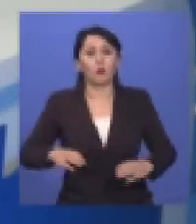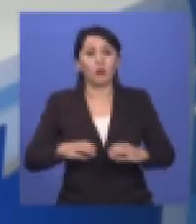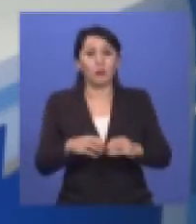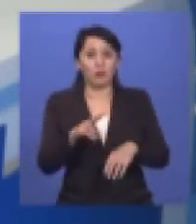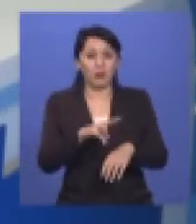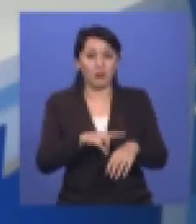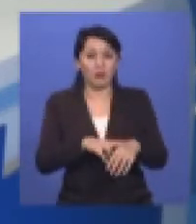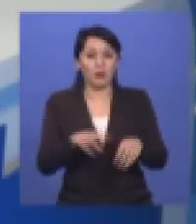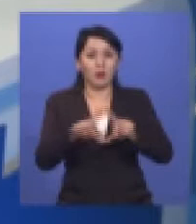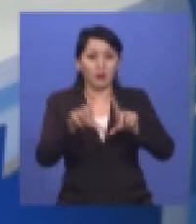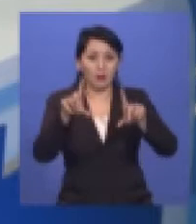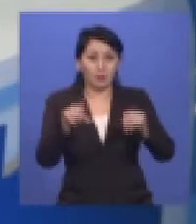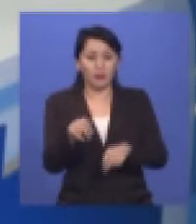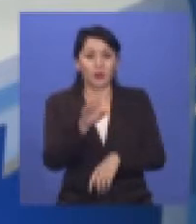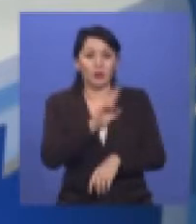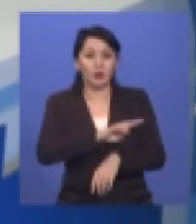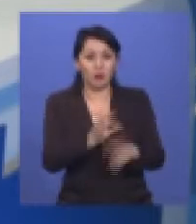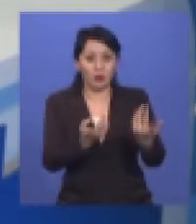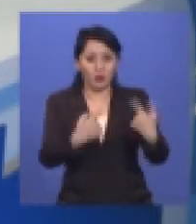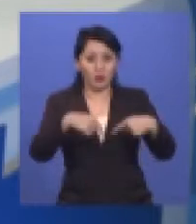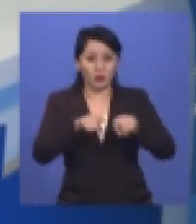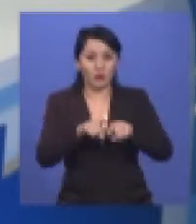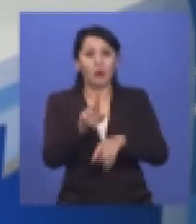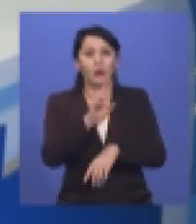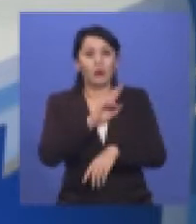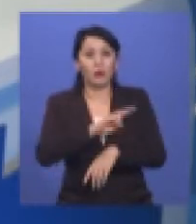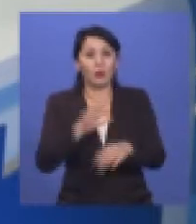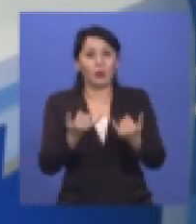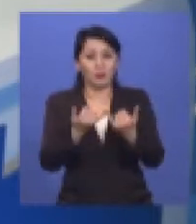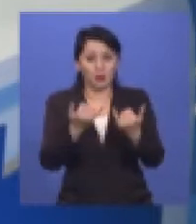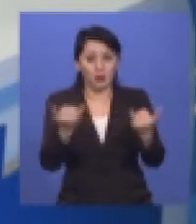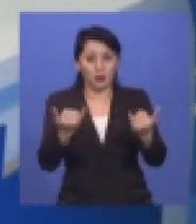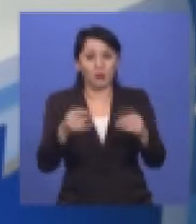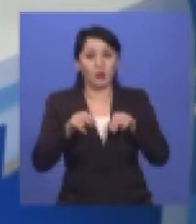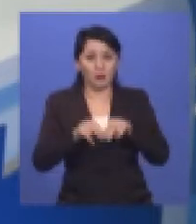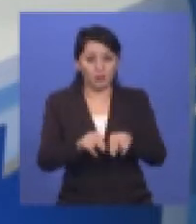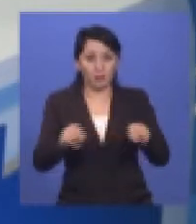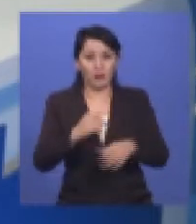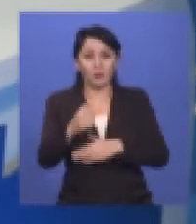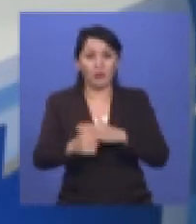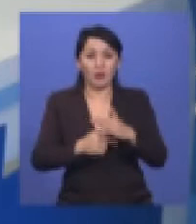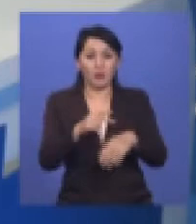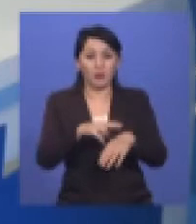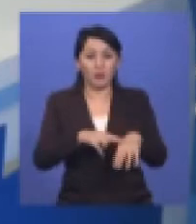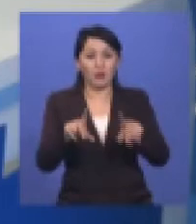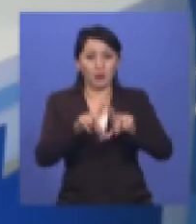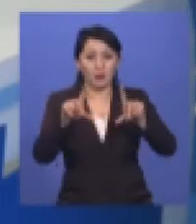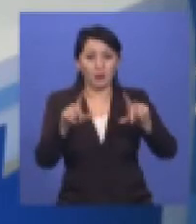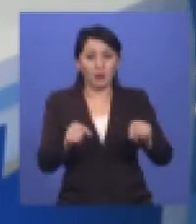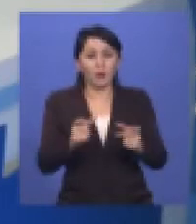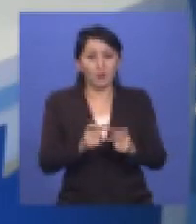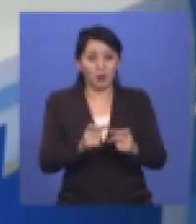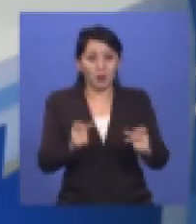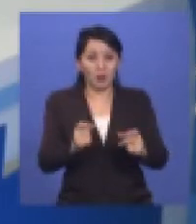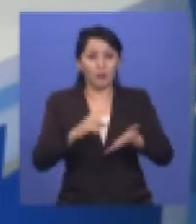модуль түріндегі полицияның стационарлық бекетіндегі жұмыстың ұйымдастырылуы және қызмет атқару жағдайын Петропавл қаласы полиция